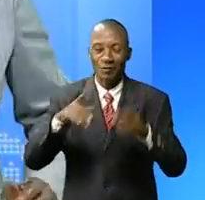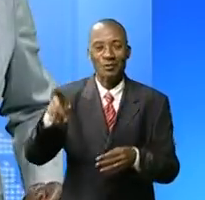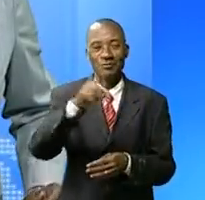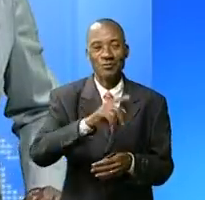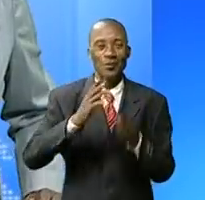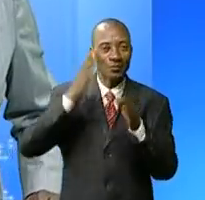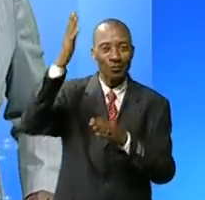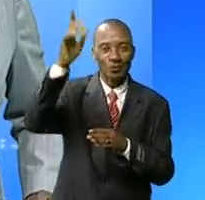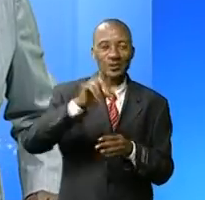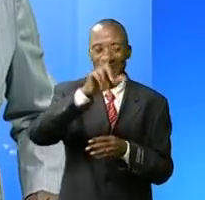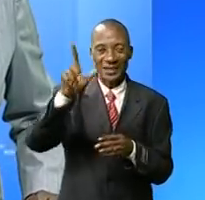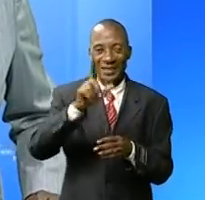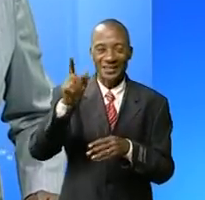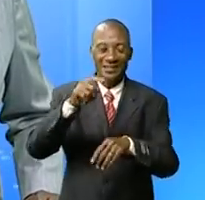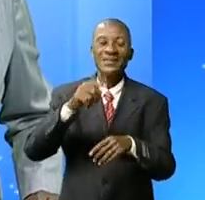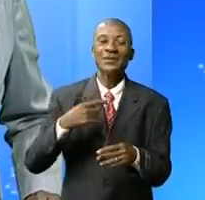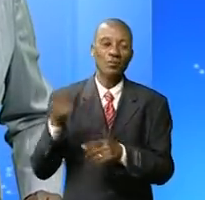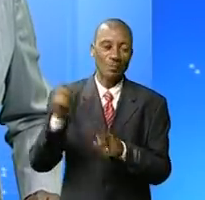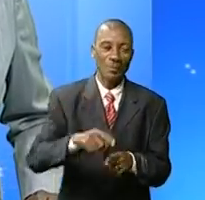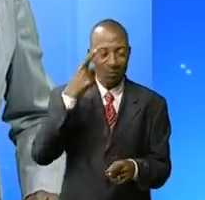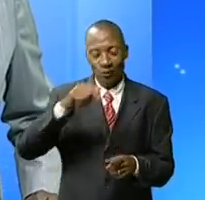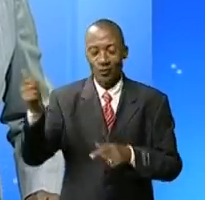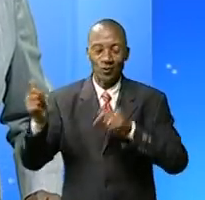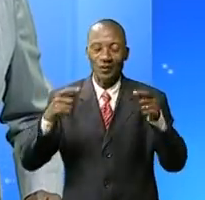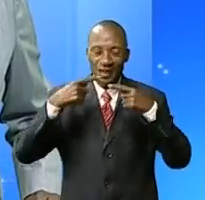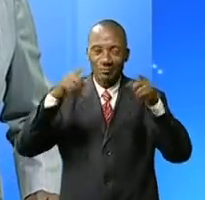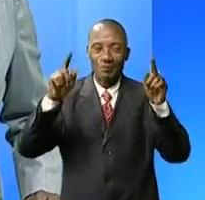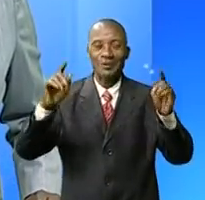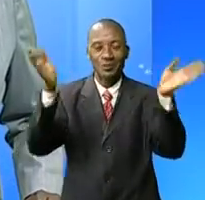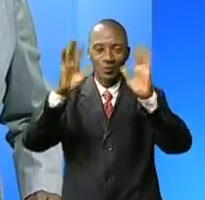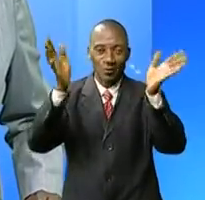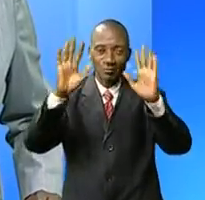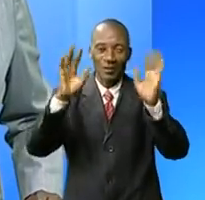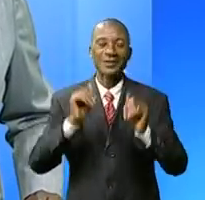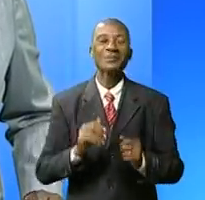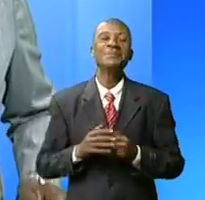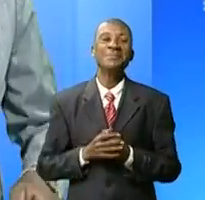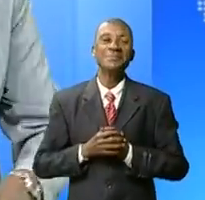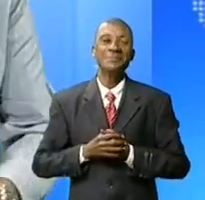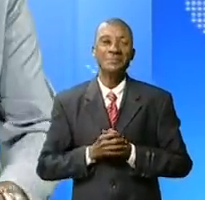Françoise Bouella revient sur ce plateau pour la grande édition de 20h. D'ici là, portez-vous bien. Au revoir.